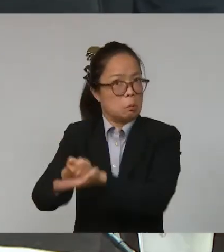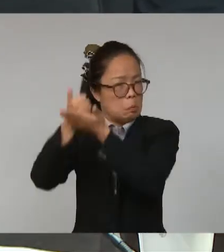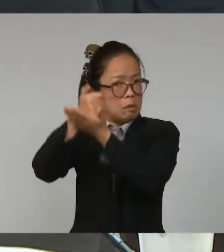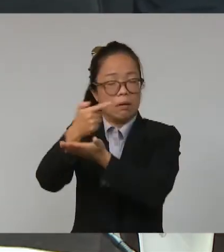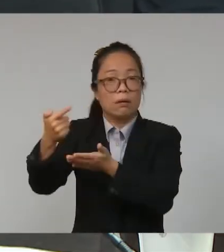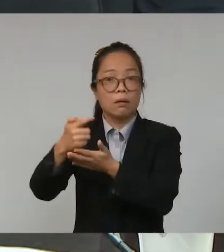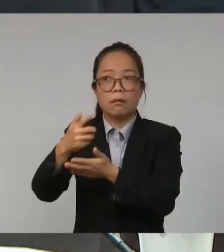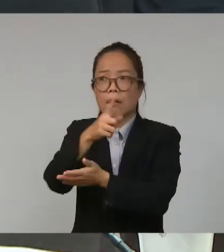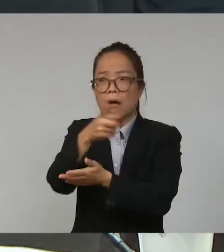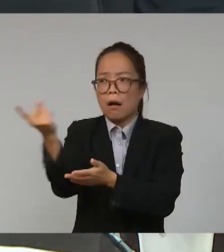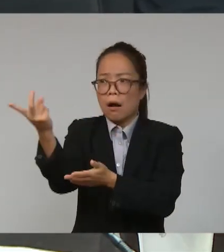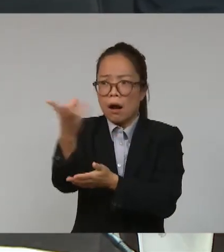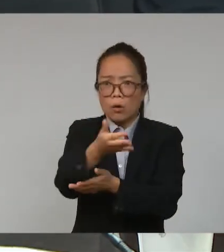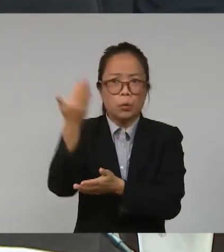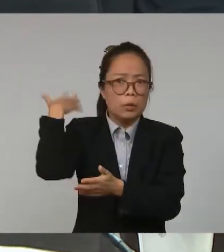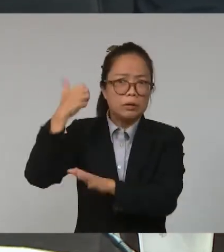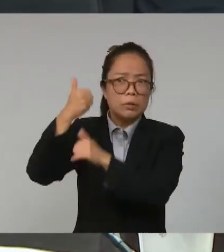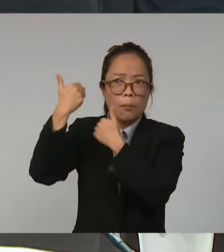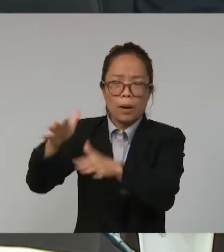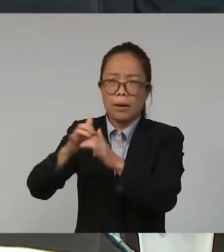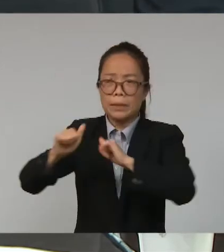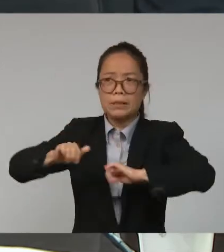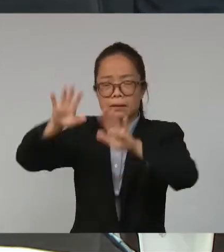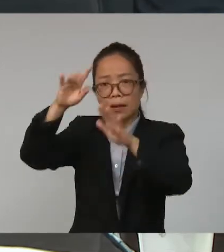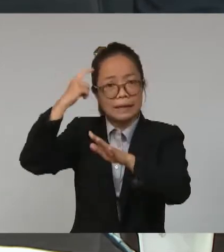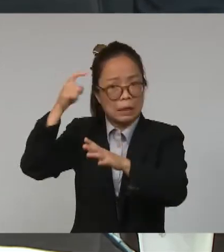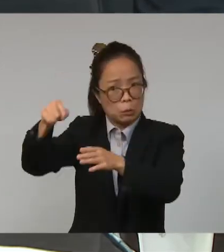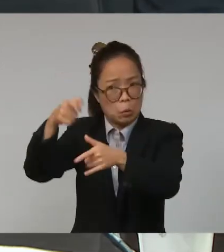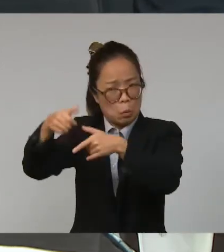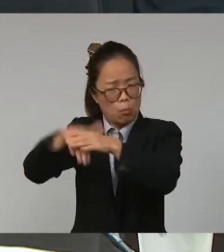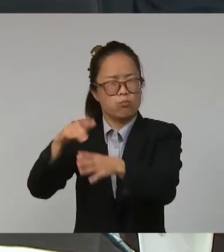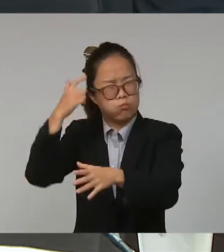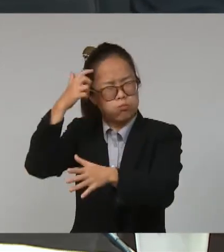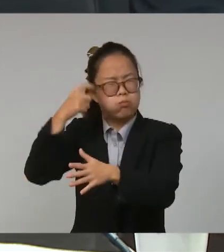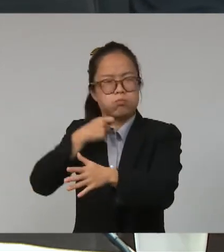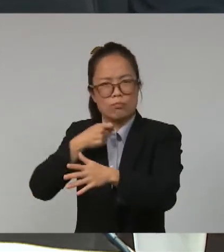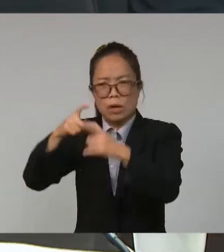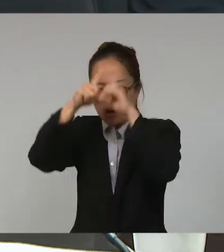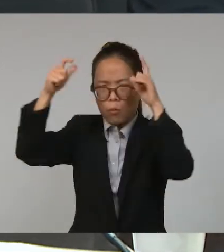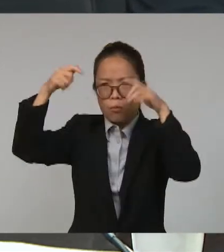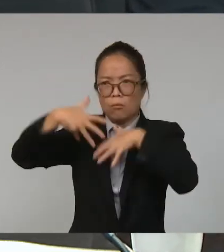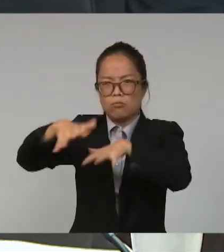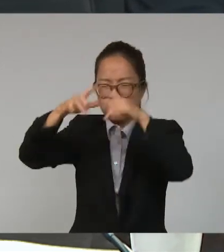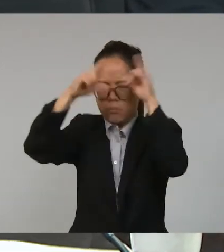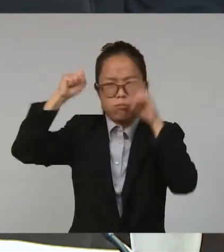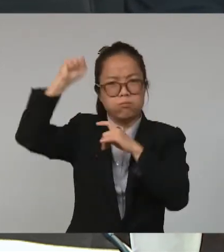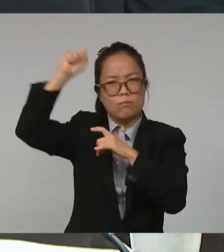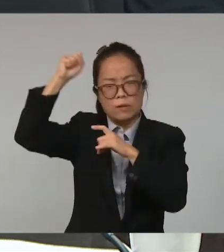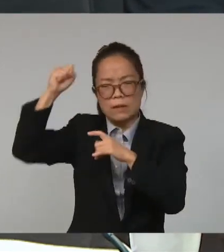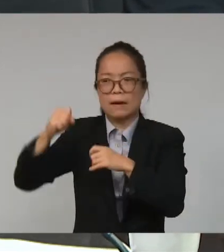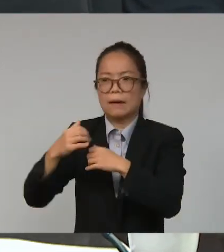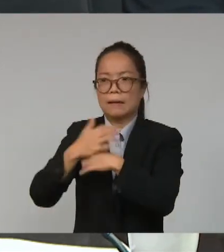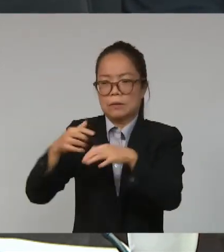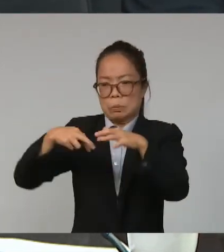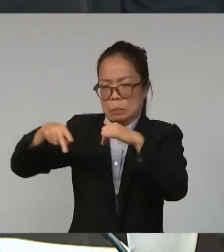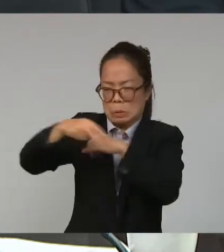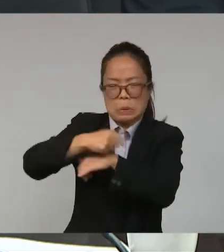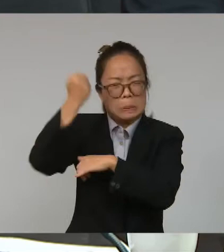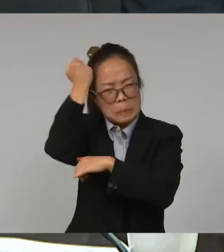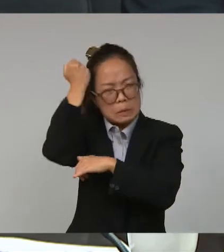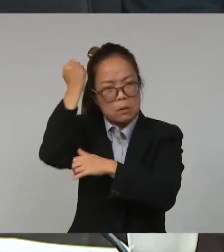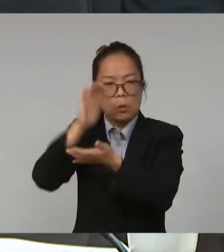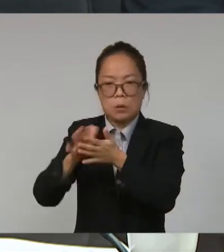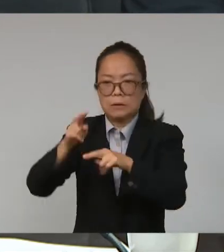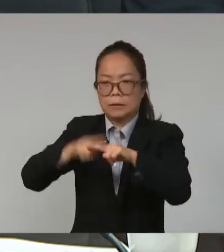多少民进党的前辈为了公投的理念走上街头，苦行台湾，甚至静坐